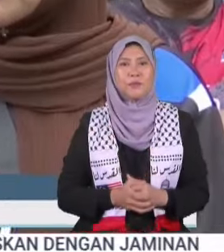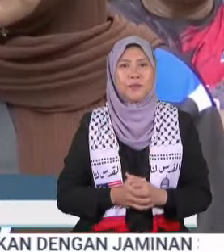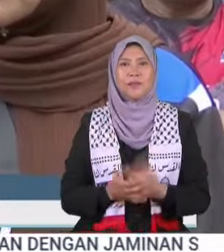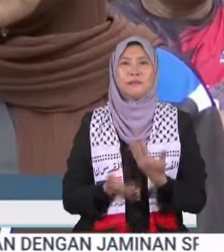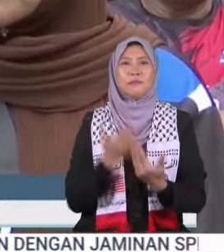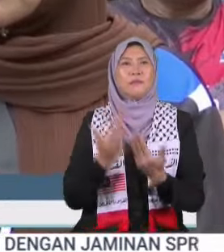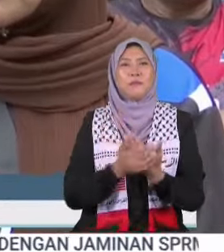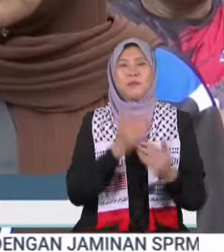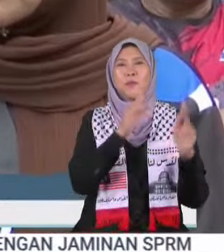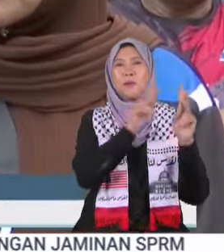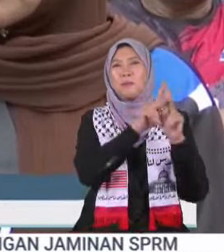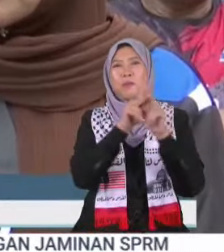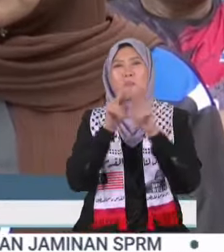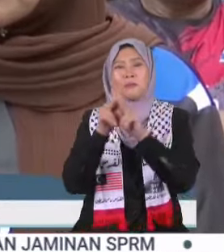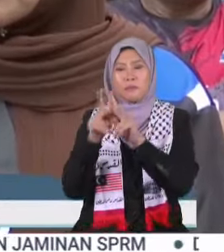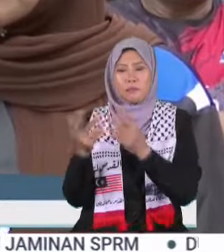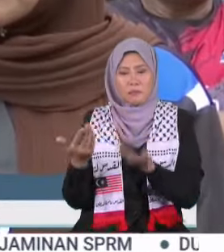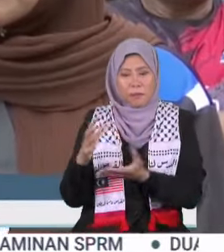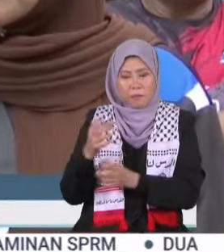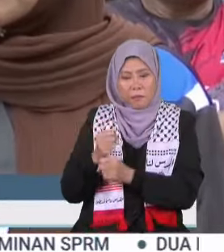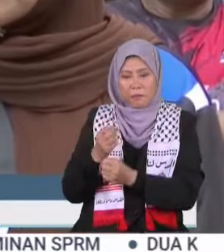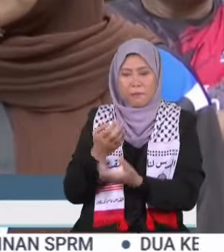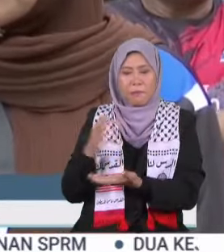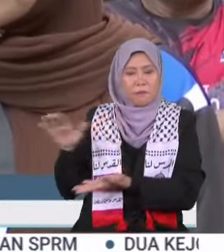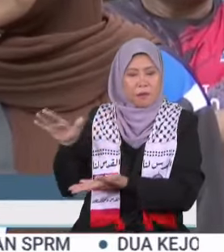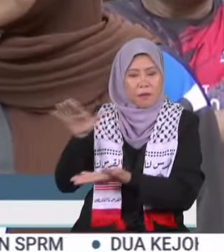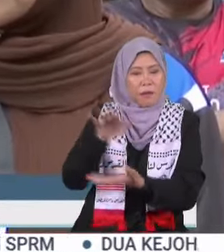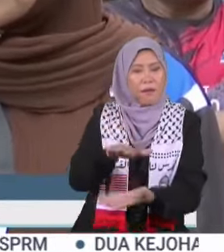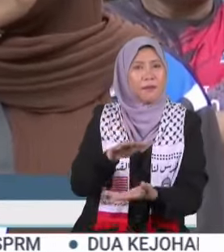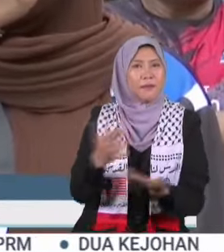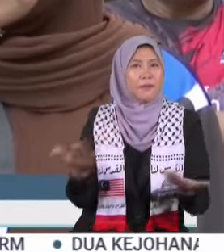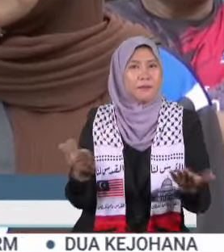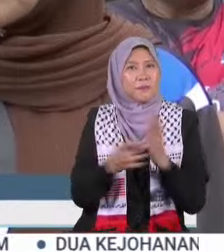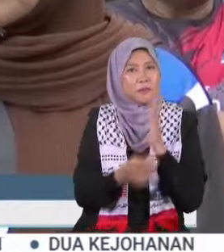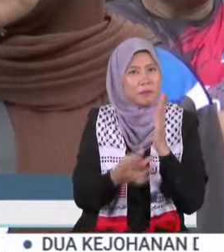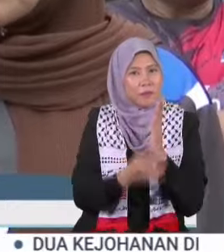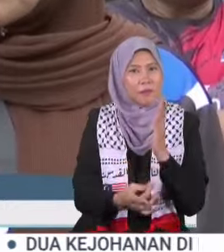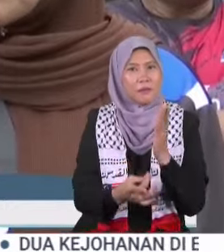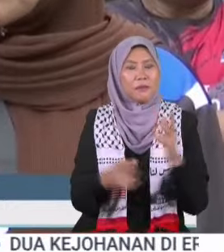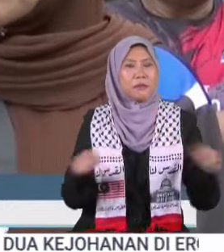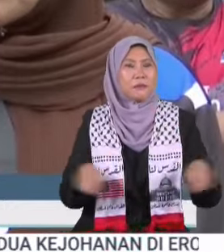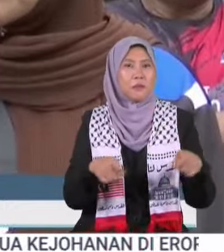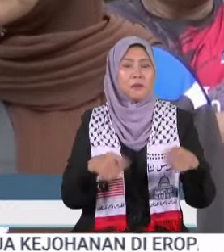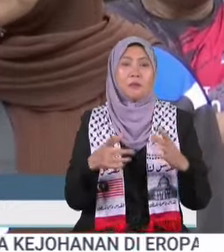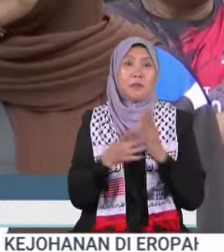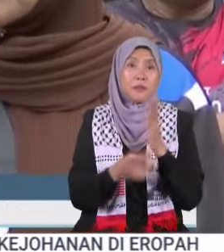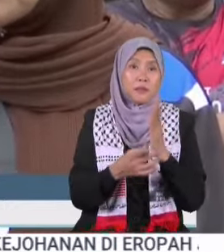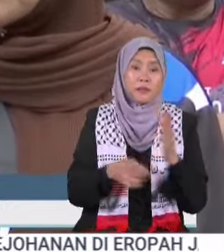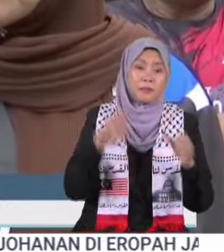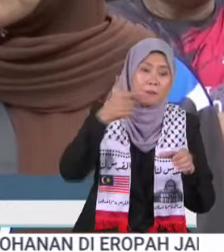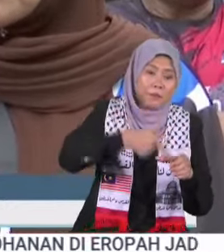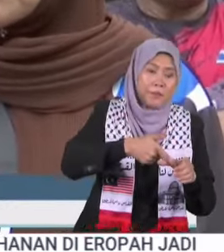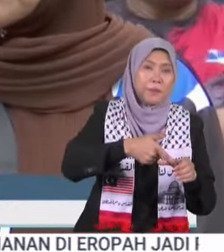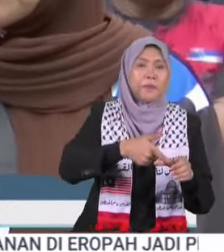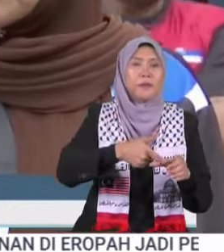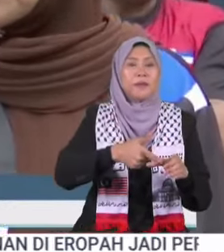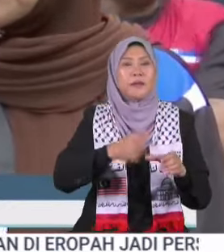di luar Bandar mendapatkan bekalan-bekalan terutamanya macam minyak diesel minyak petrol